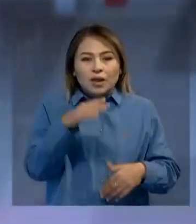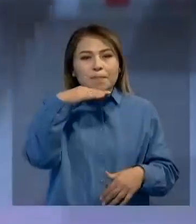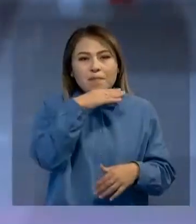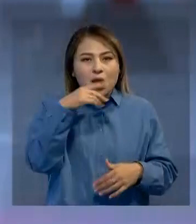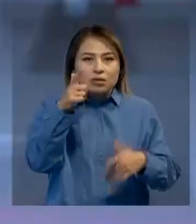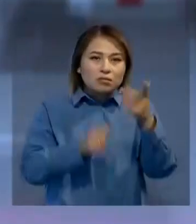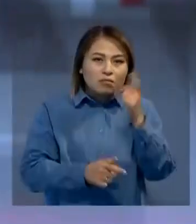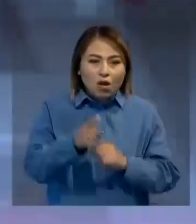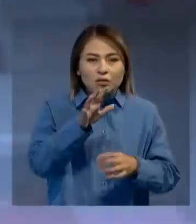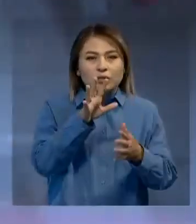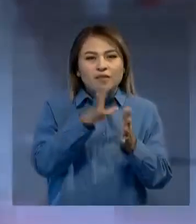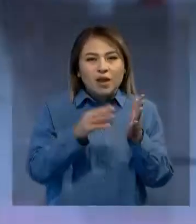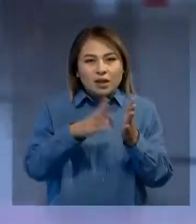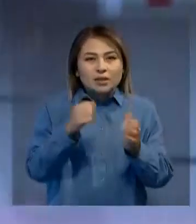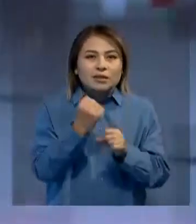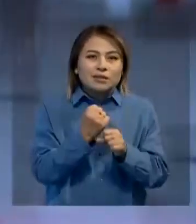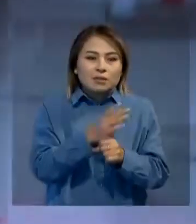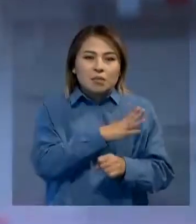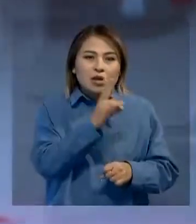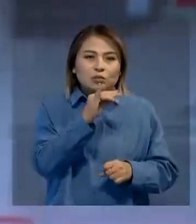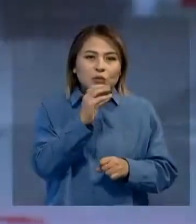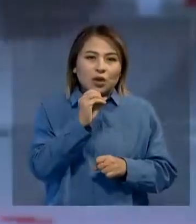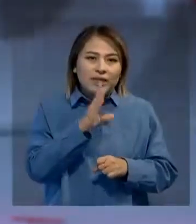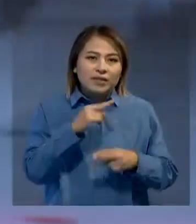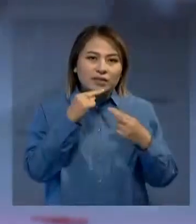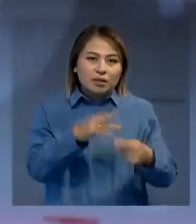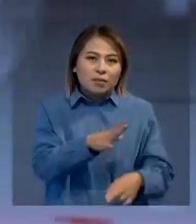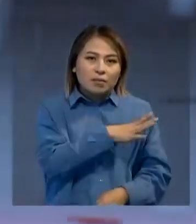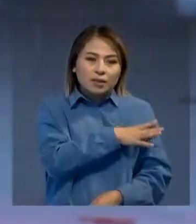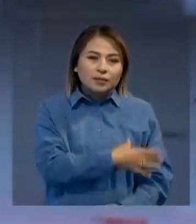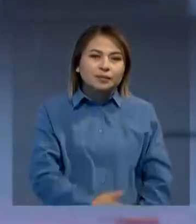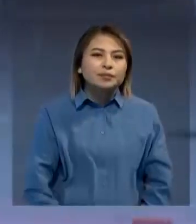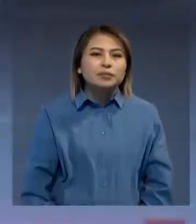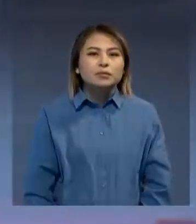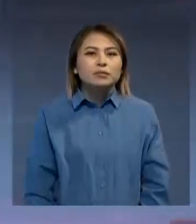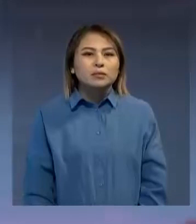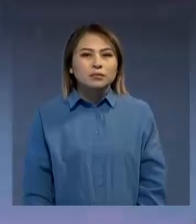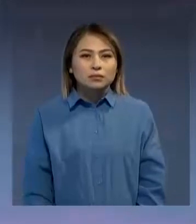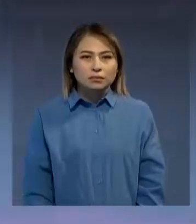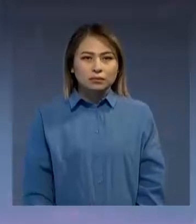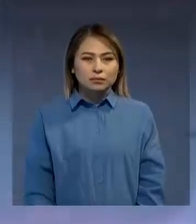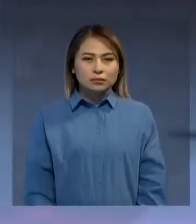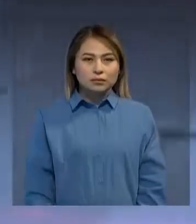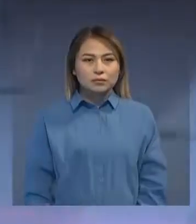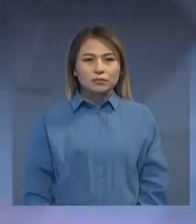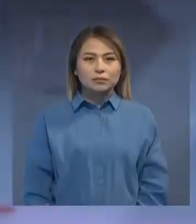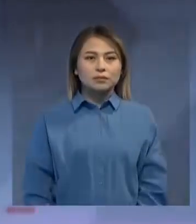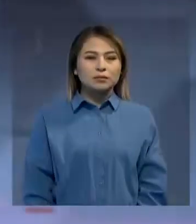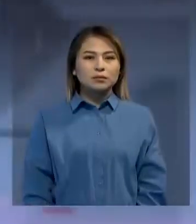жүн өнімдерін шығарған. Бұл да Қасым Жомарт Тоқаев назар аударған бір мәселе. Әріптесім Талғатбек Әбдіқожа тарқатып